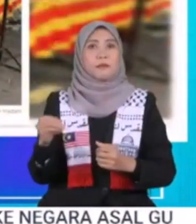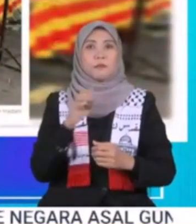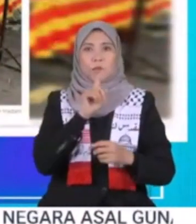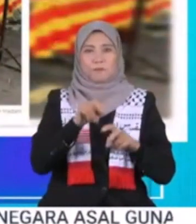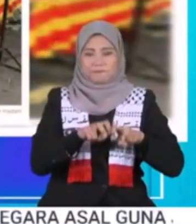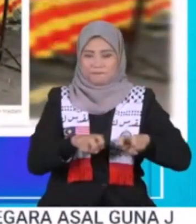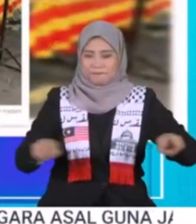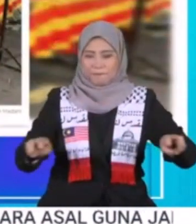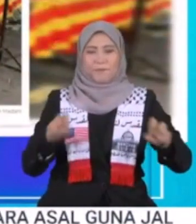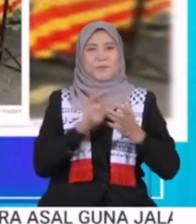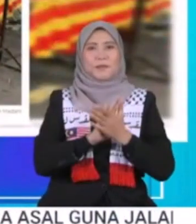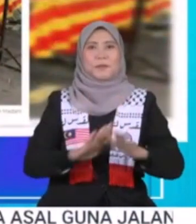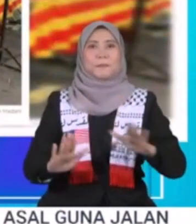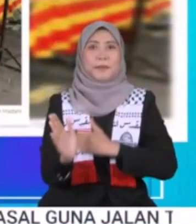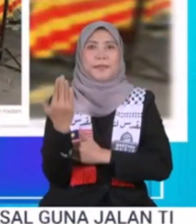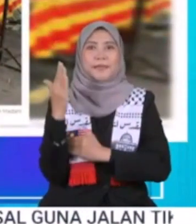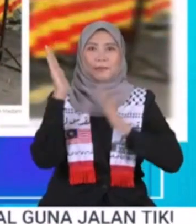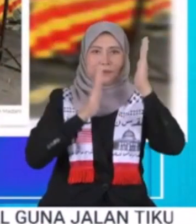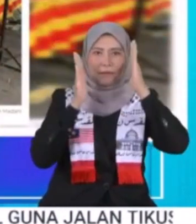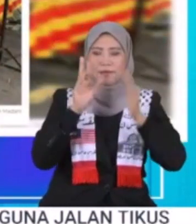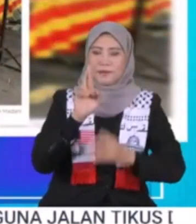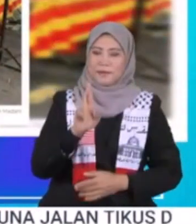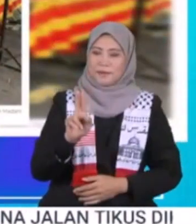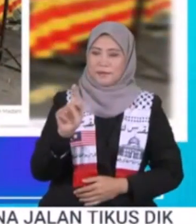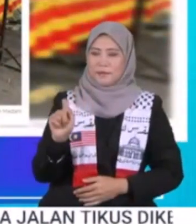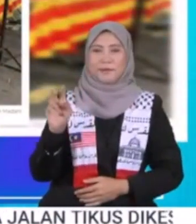dalam ayasuri media